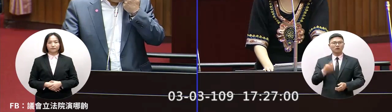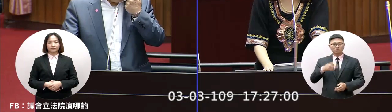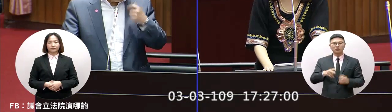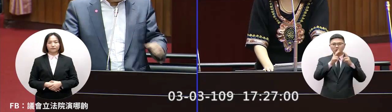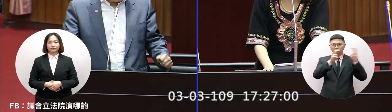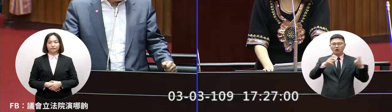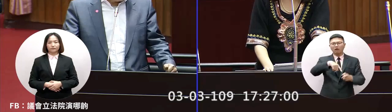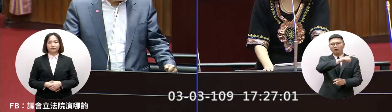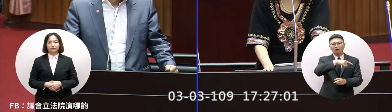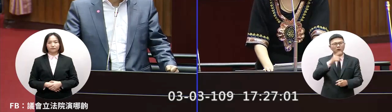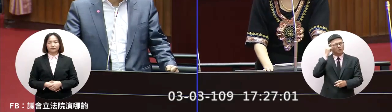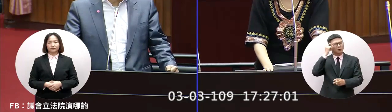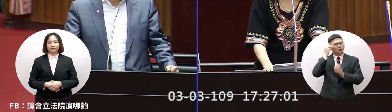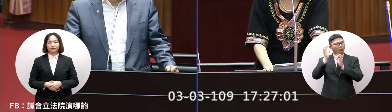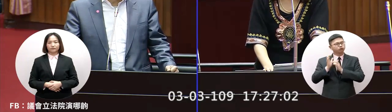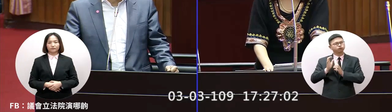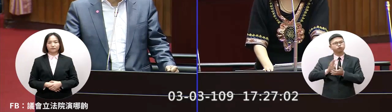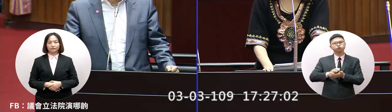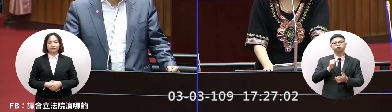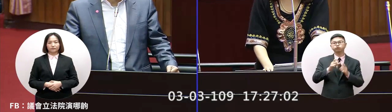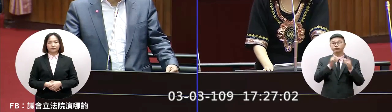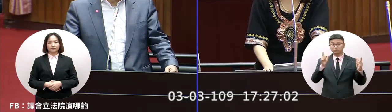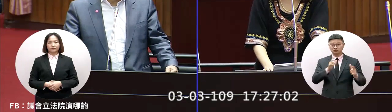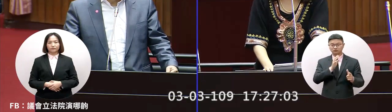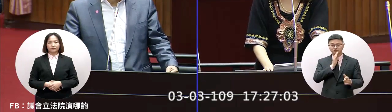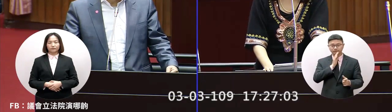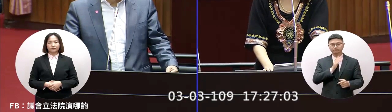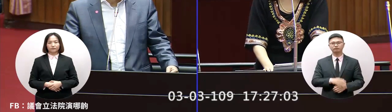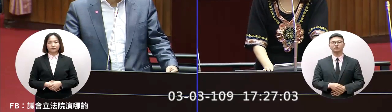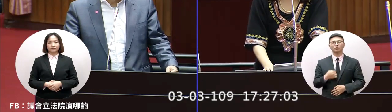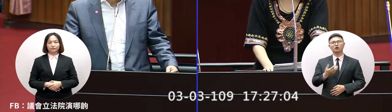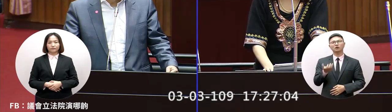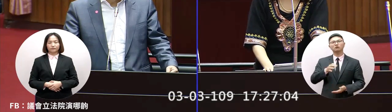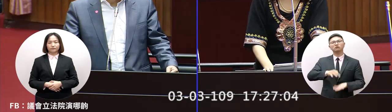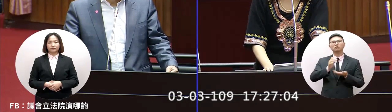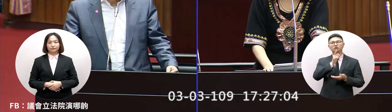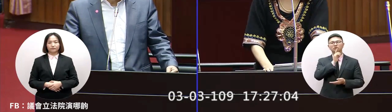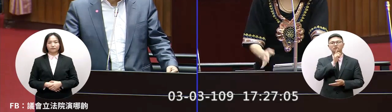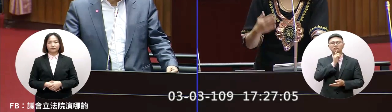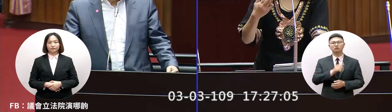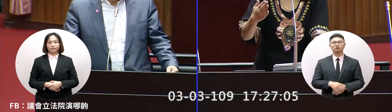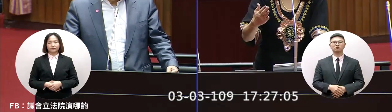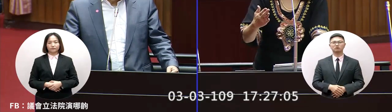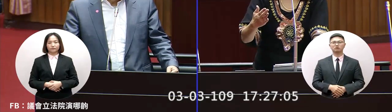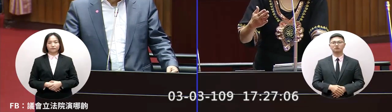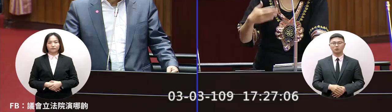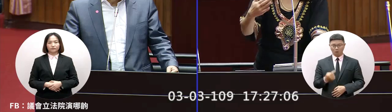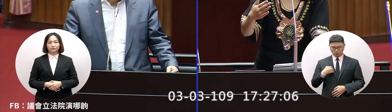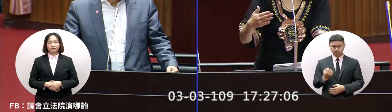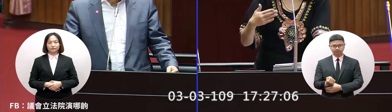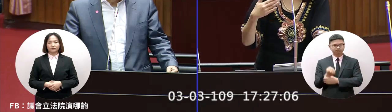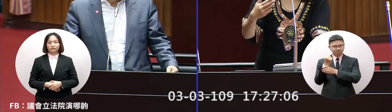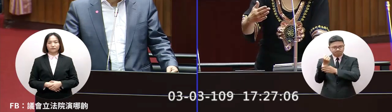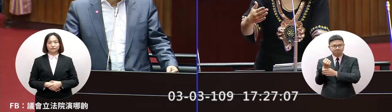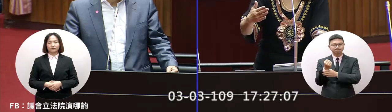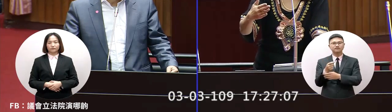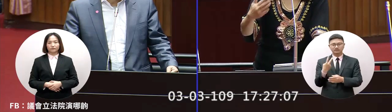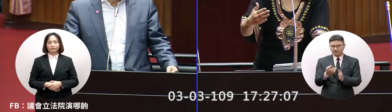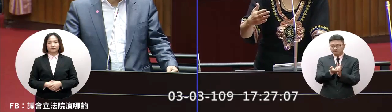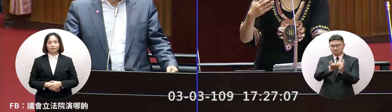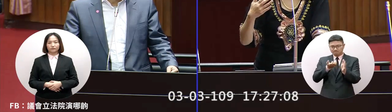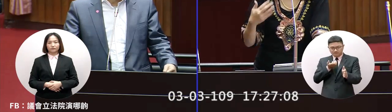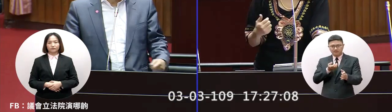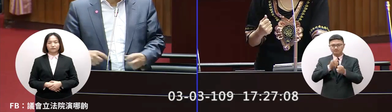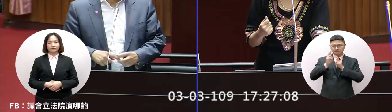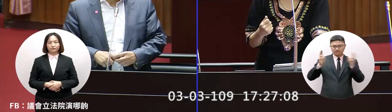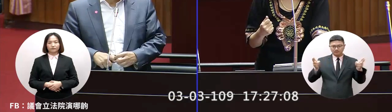很高度的一个压力啊。那其实呢，我刚刚已经讲过了，就是说我是支持更早，就是提前部